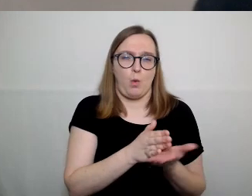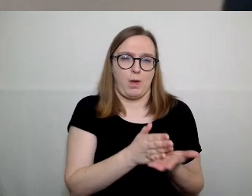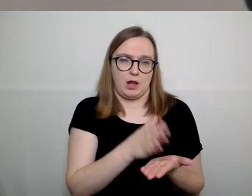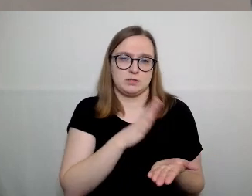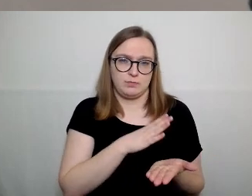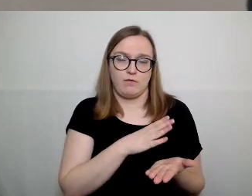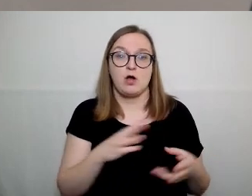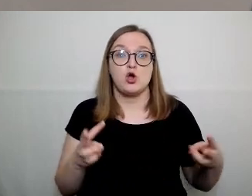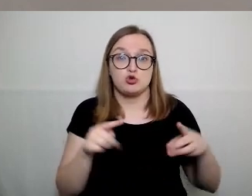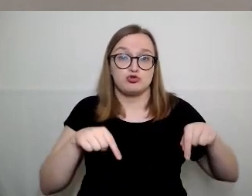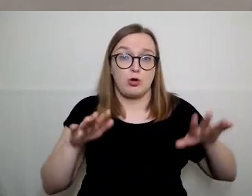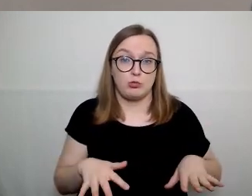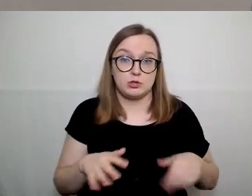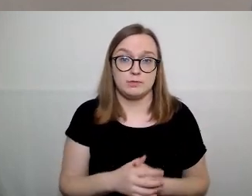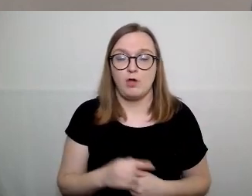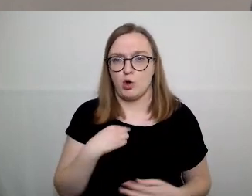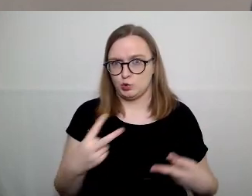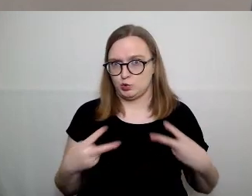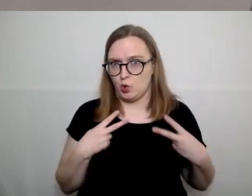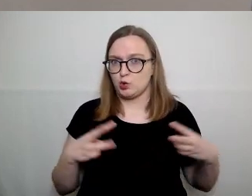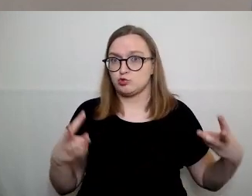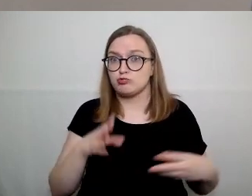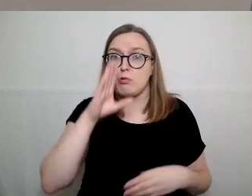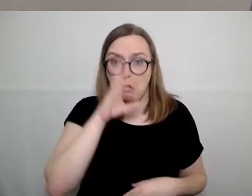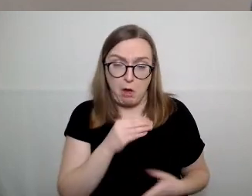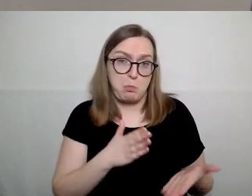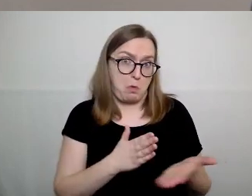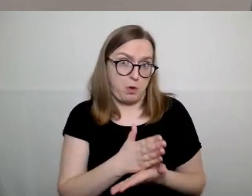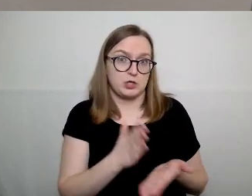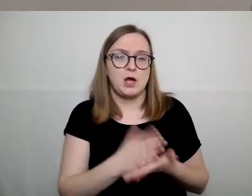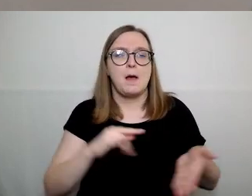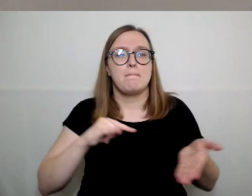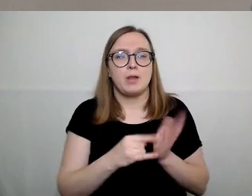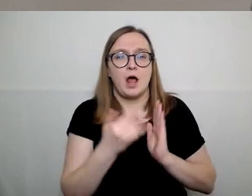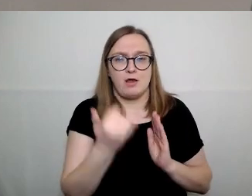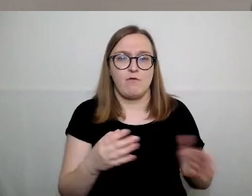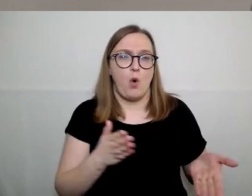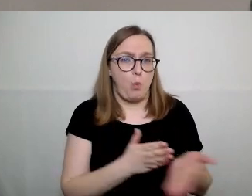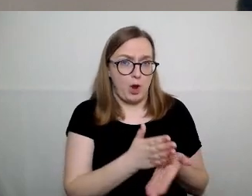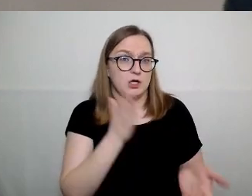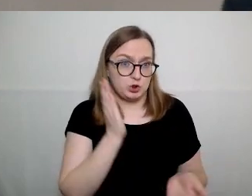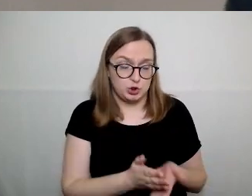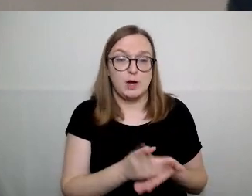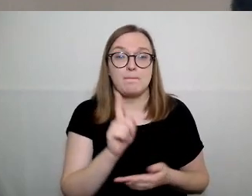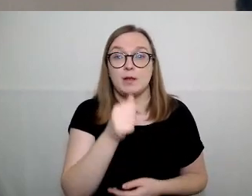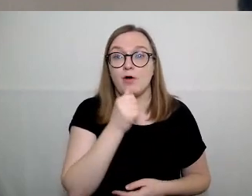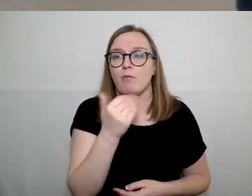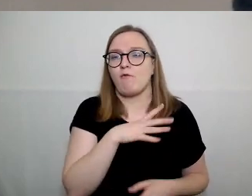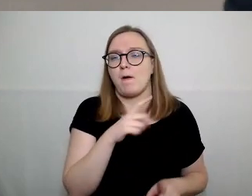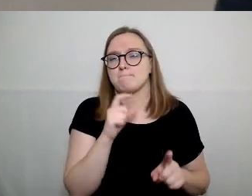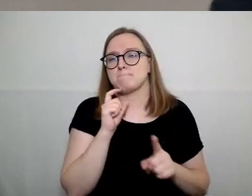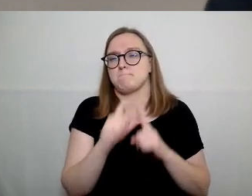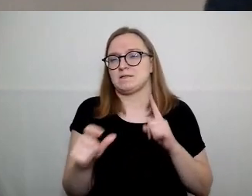Šakiuose. Džiugu, kad galima Šakiuose tai dalyti, planinės operacijas vykdyti, bet, sakykime, jo buvo tokia pastaba, nu, turbūt jau